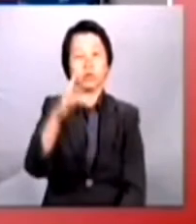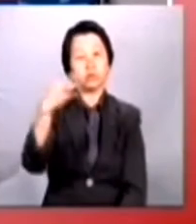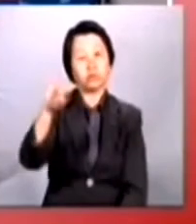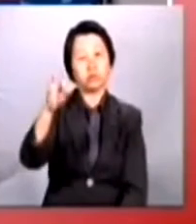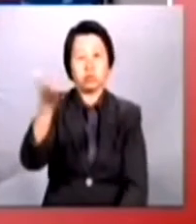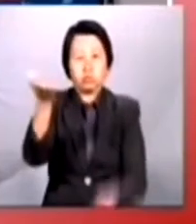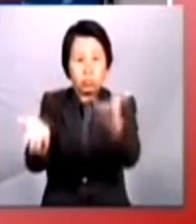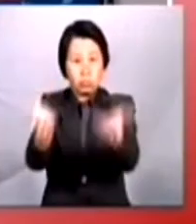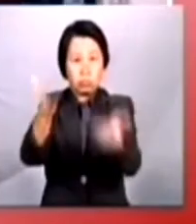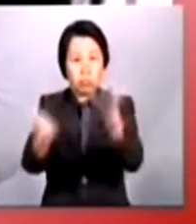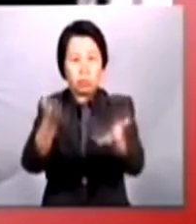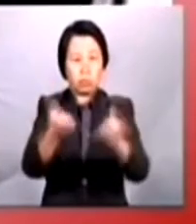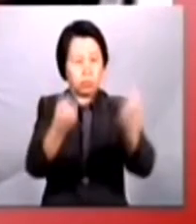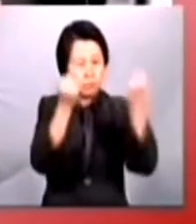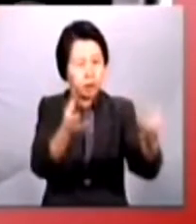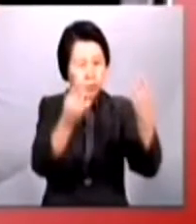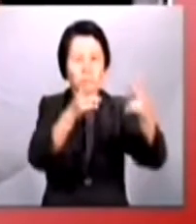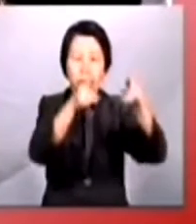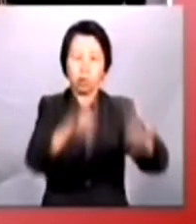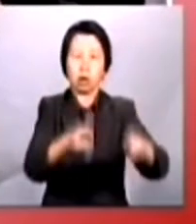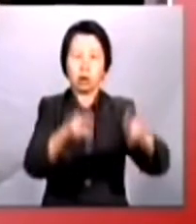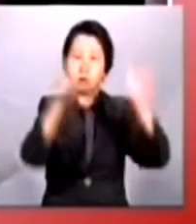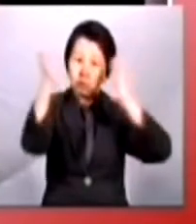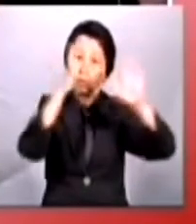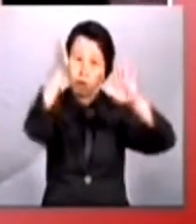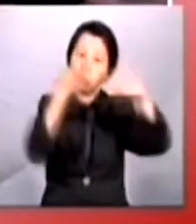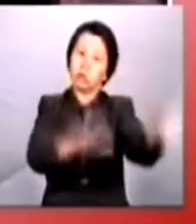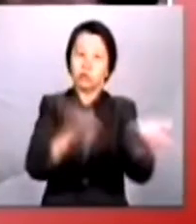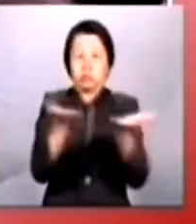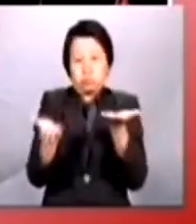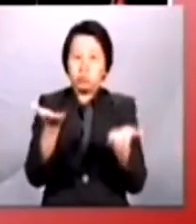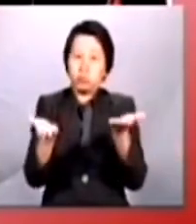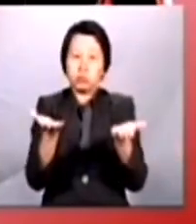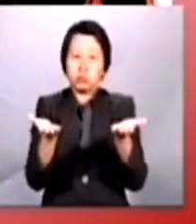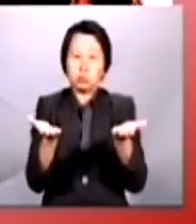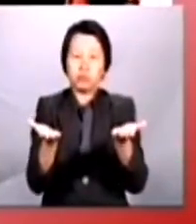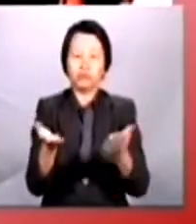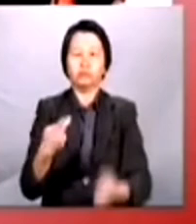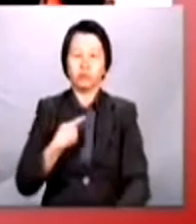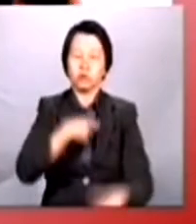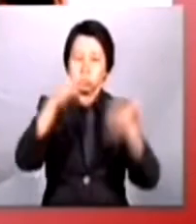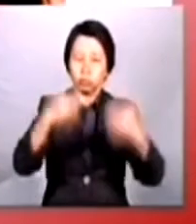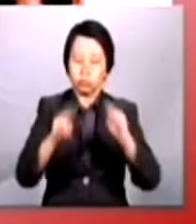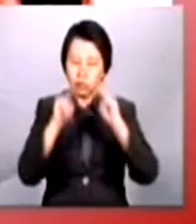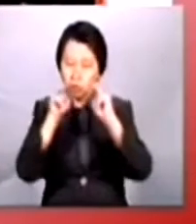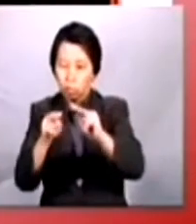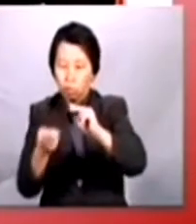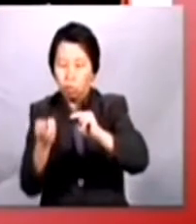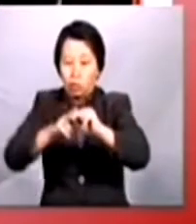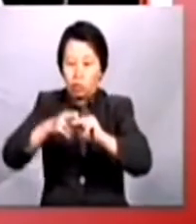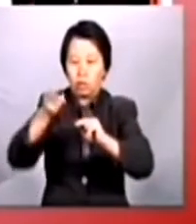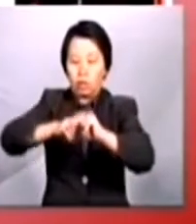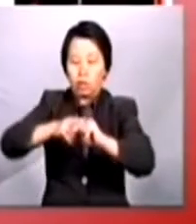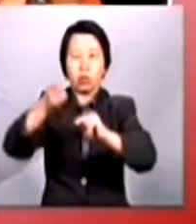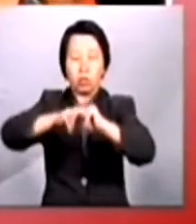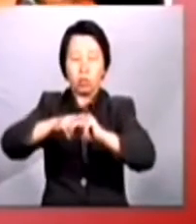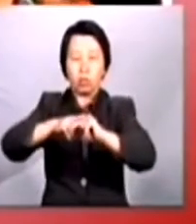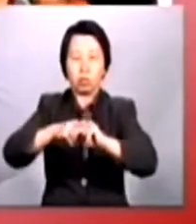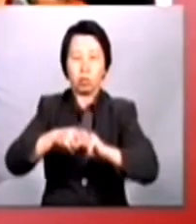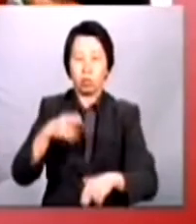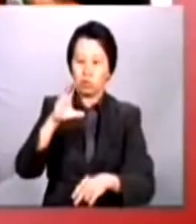berkemungkinan meragut nyawa rakyat negara kita ini Ayo kita telah melihat peningkatan 2-bakauheni